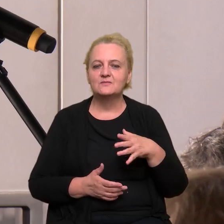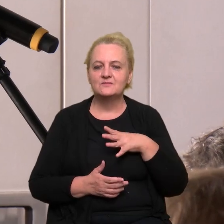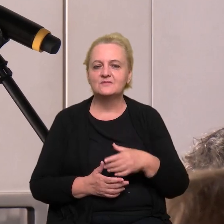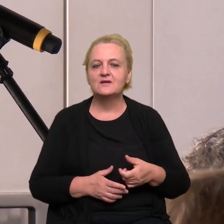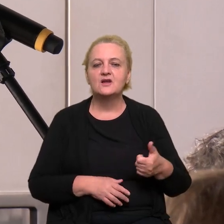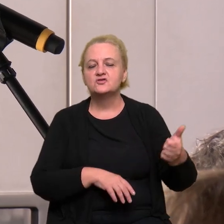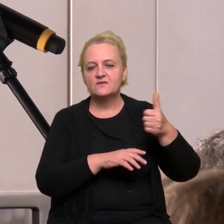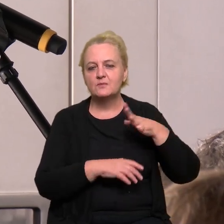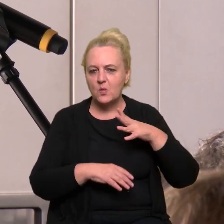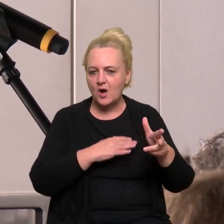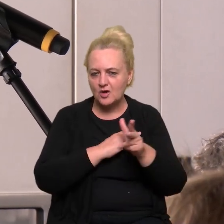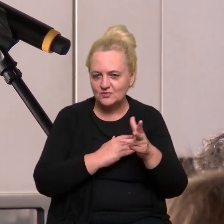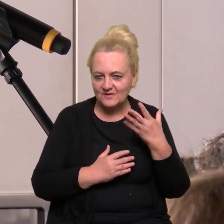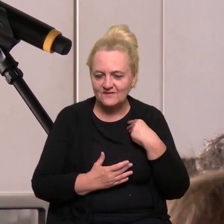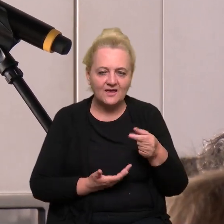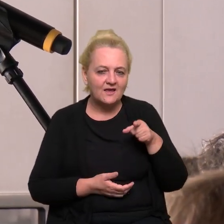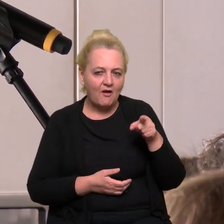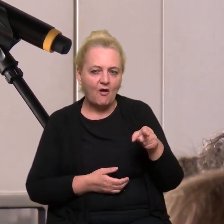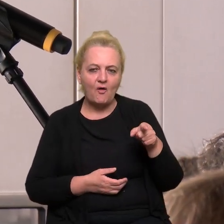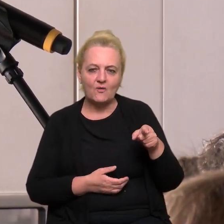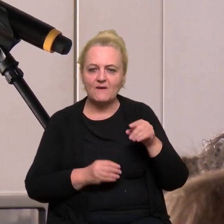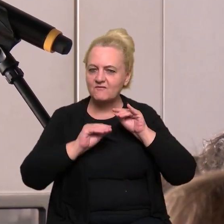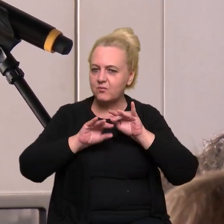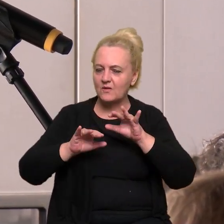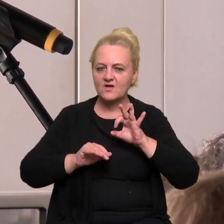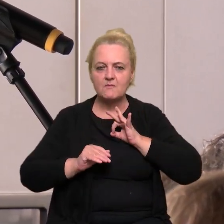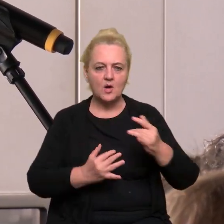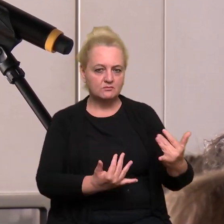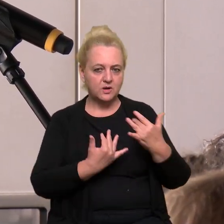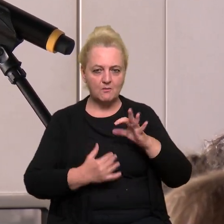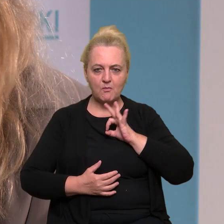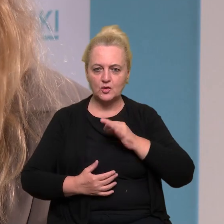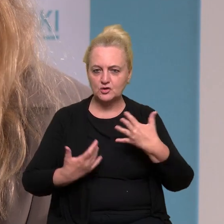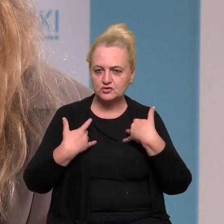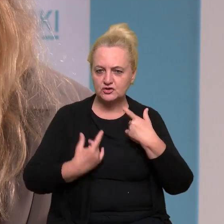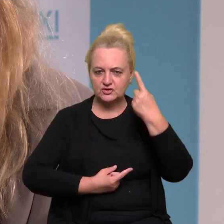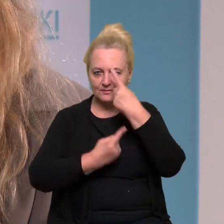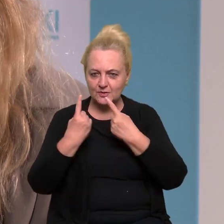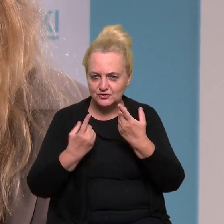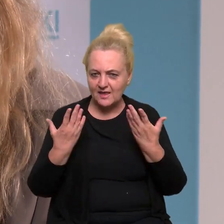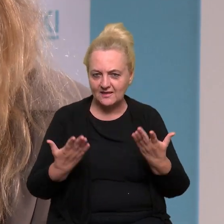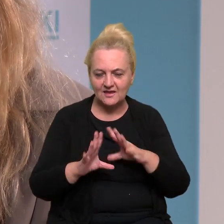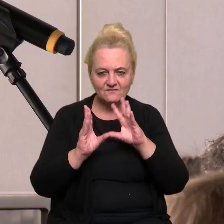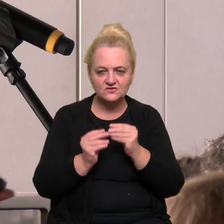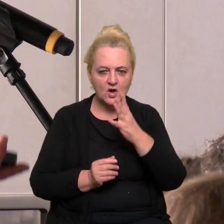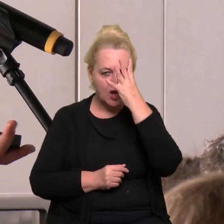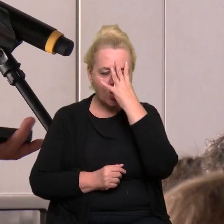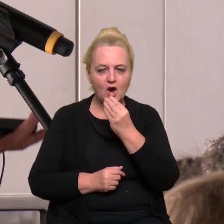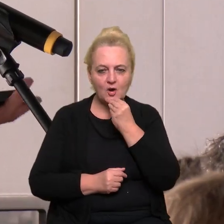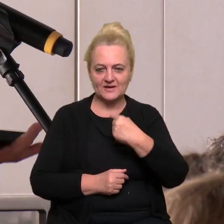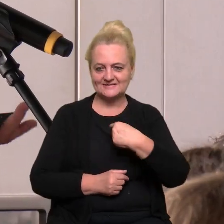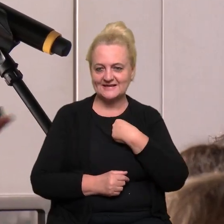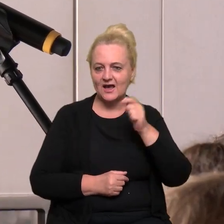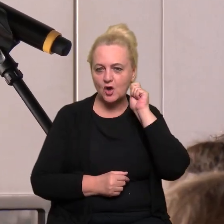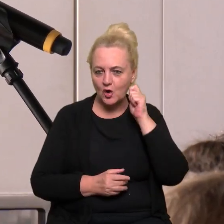miała 80 lat, byłem zaszokowana, jak ona wpływała silnie na moją biografię, na życie, na myśli, na własny obraz mnie